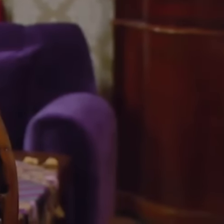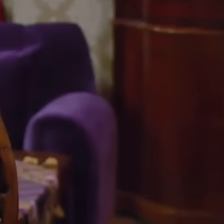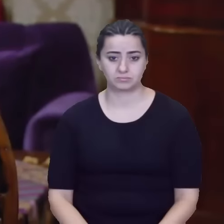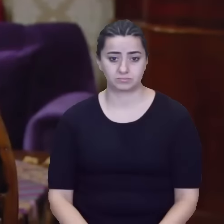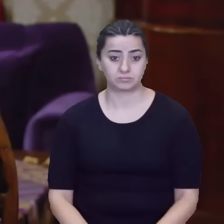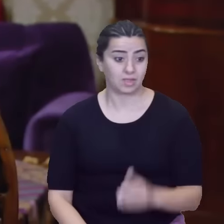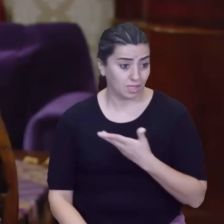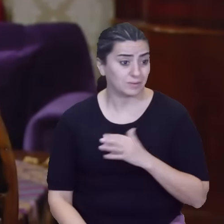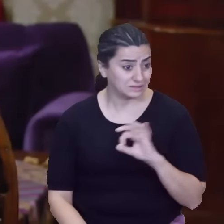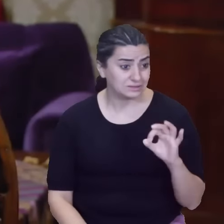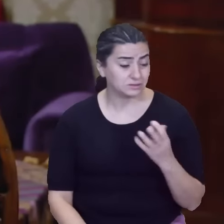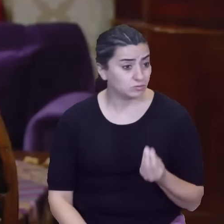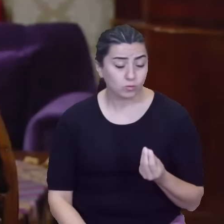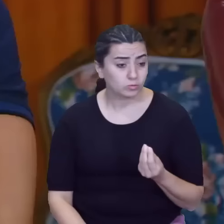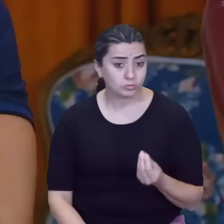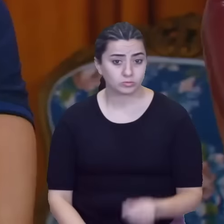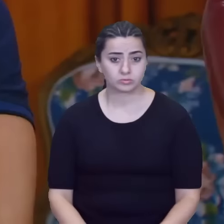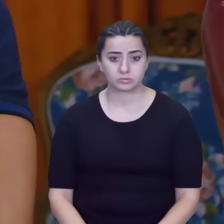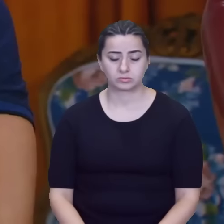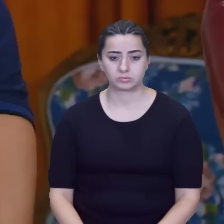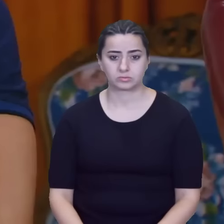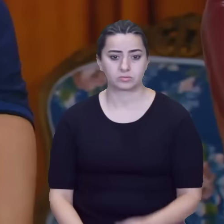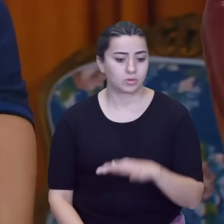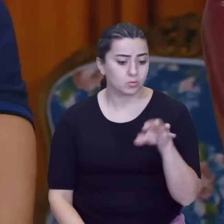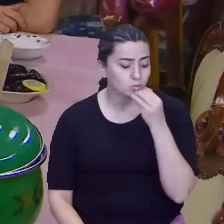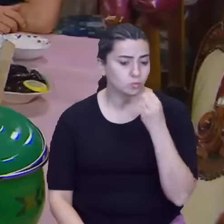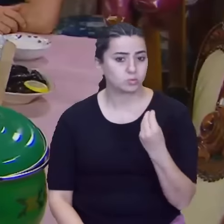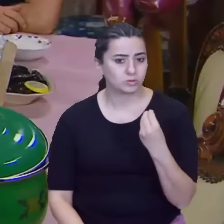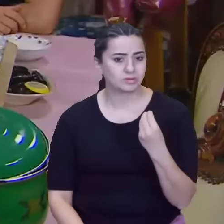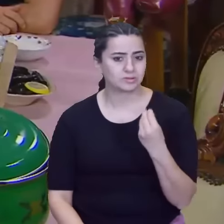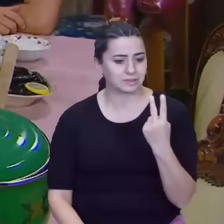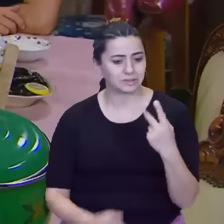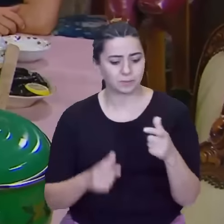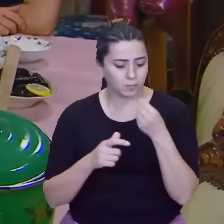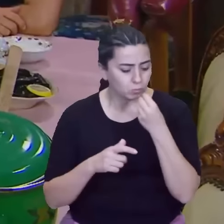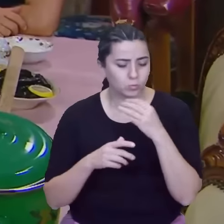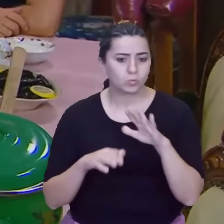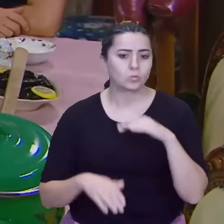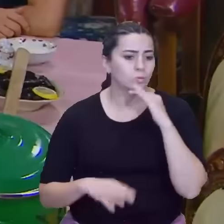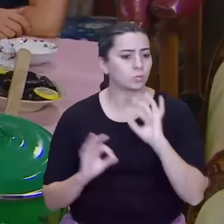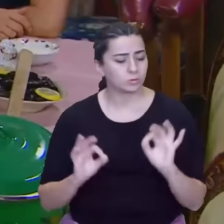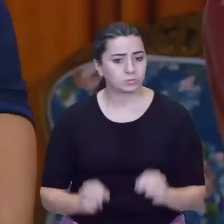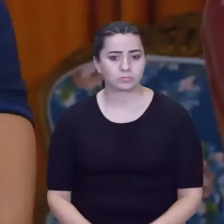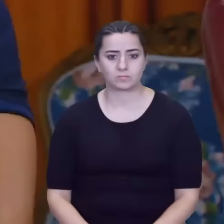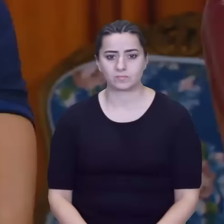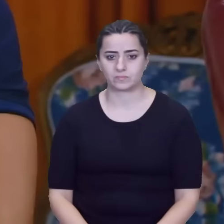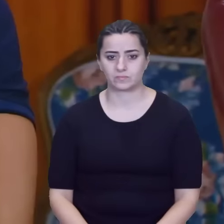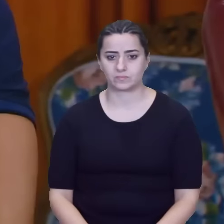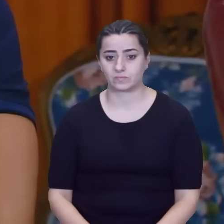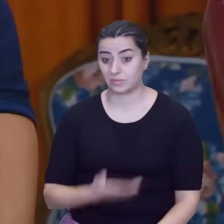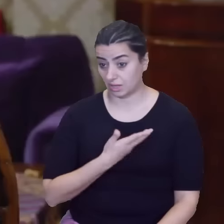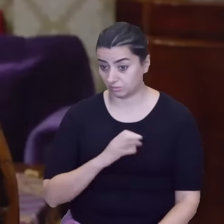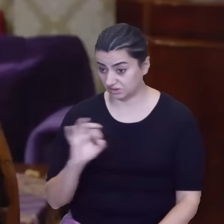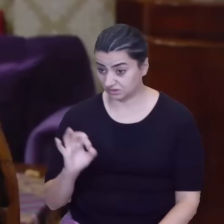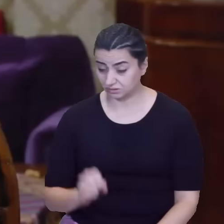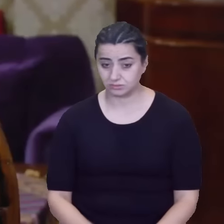Evet, ekmeksiz. Ne olur? Bak, çok güzel yemekler yaptım. İki tabak koyarım. Gayet güzel doyarsın kocacığım, hadi.